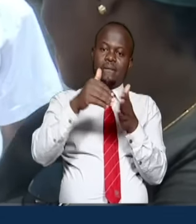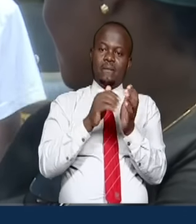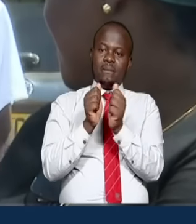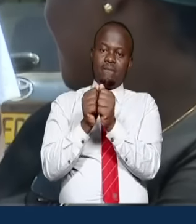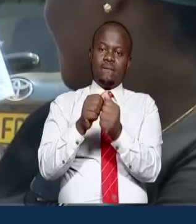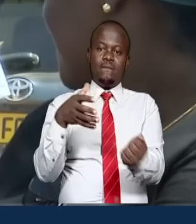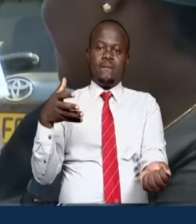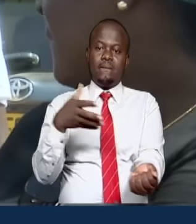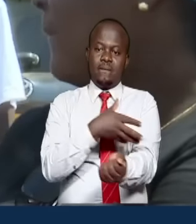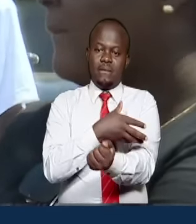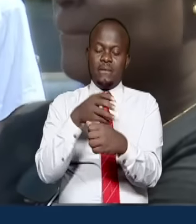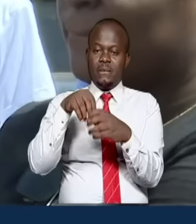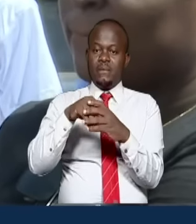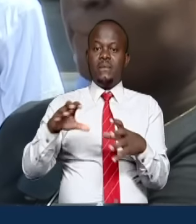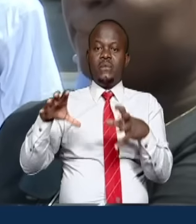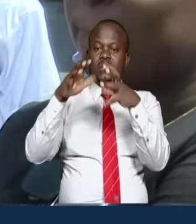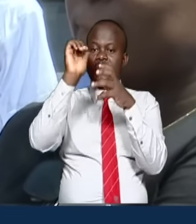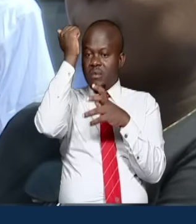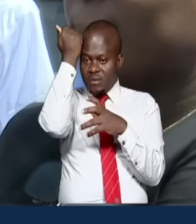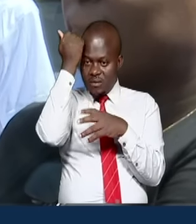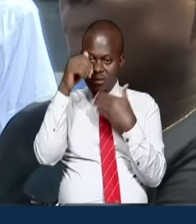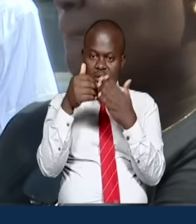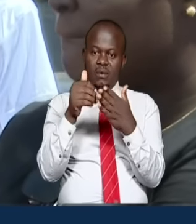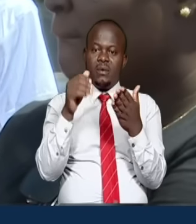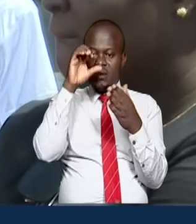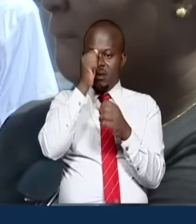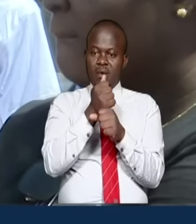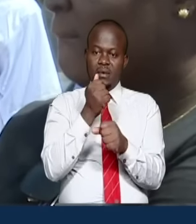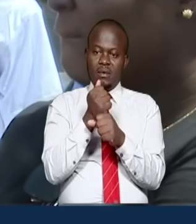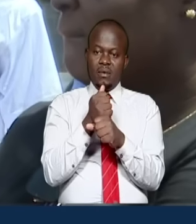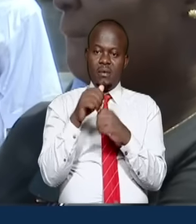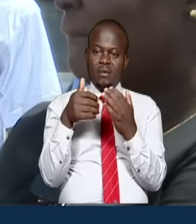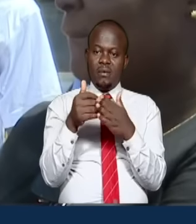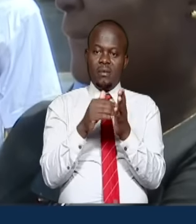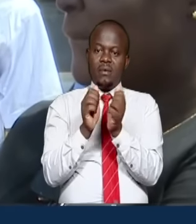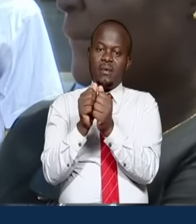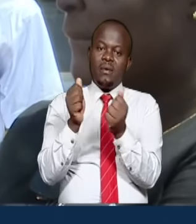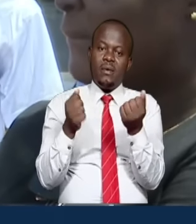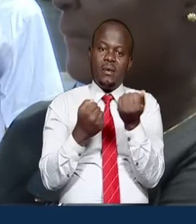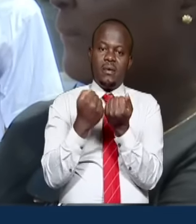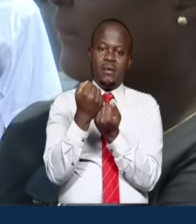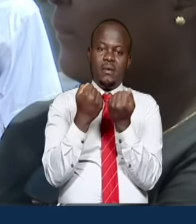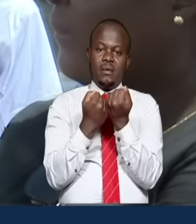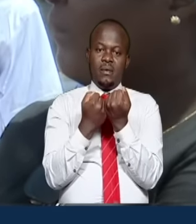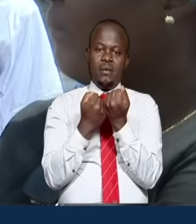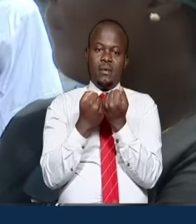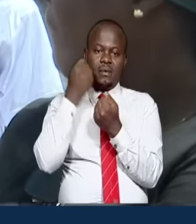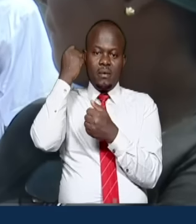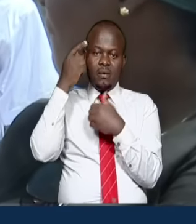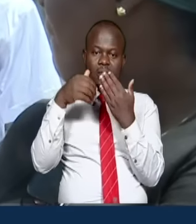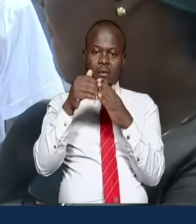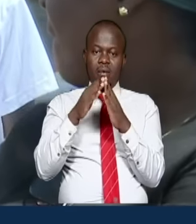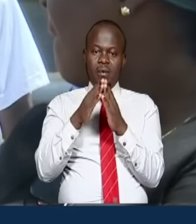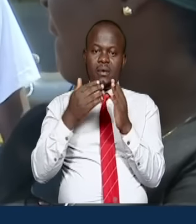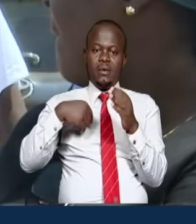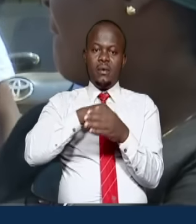za ngufu mu bigega bya mitiwere, bigega by'ubushomeri, bigega byo gutabarana. Urumva ko mu mujyi niho